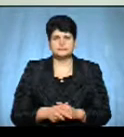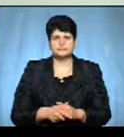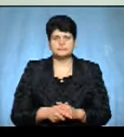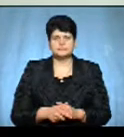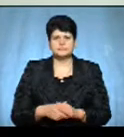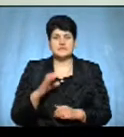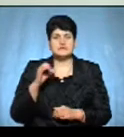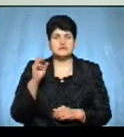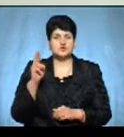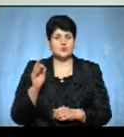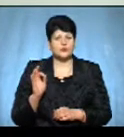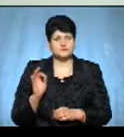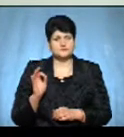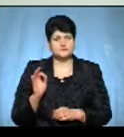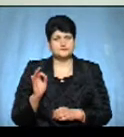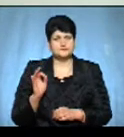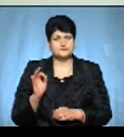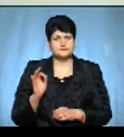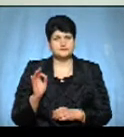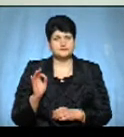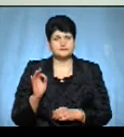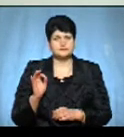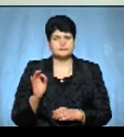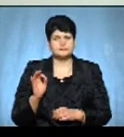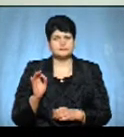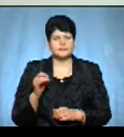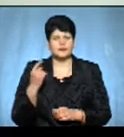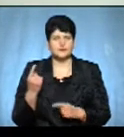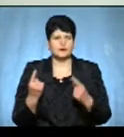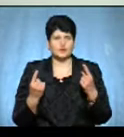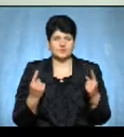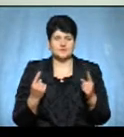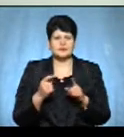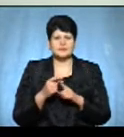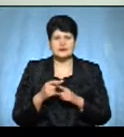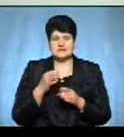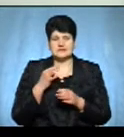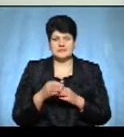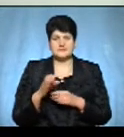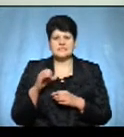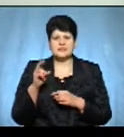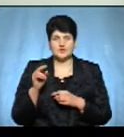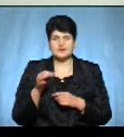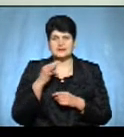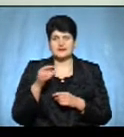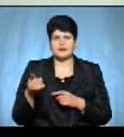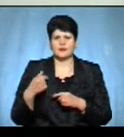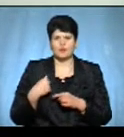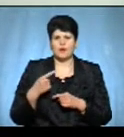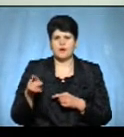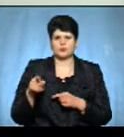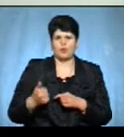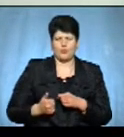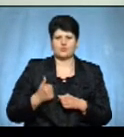Ну, Сашко... Скажімо так, ми один одному деякі слова сказали. Сашко сказав, я тобою пишаюся,